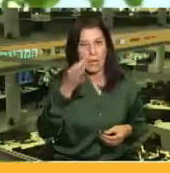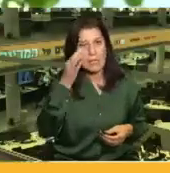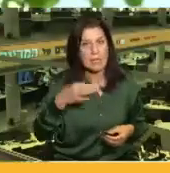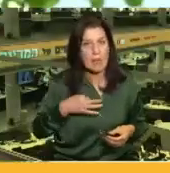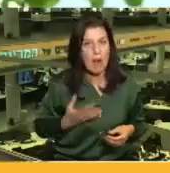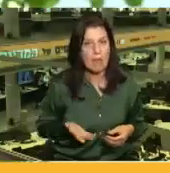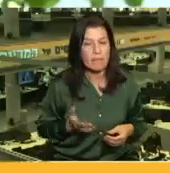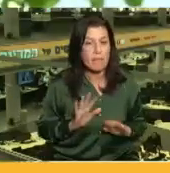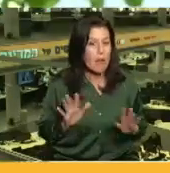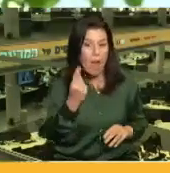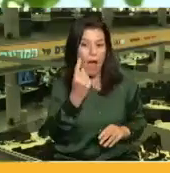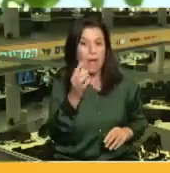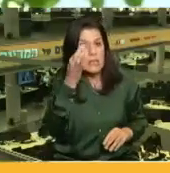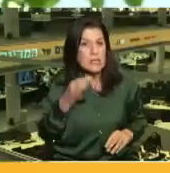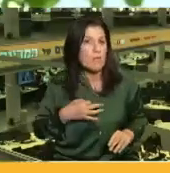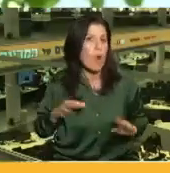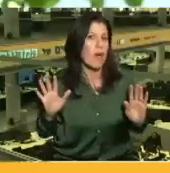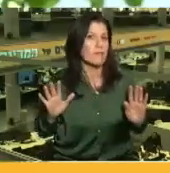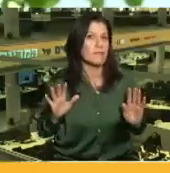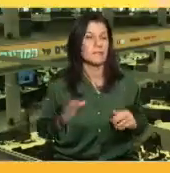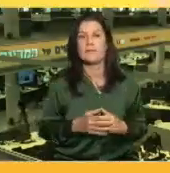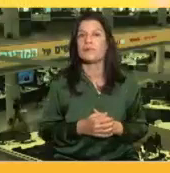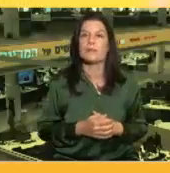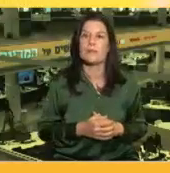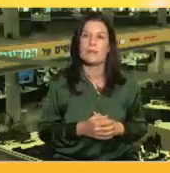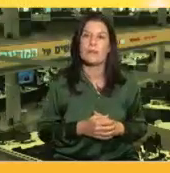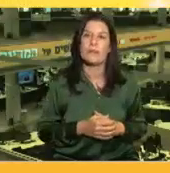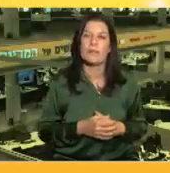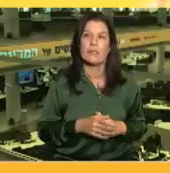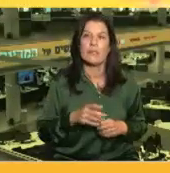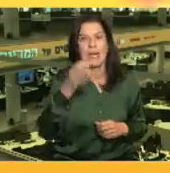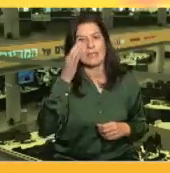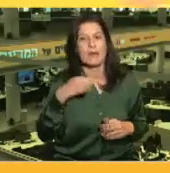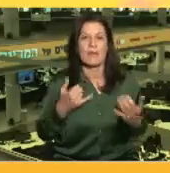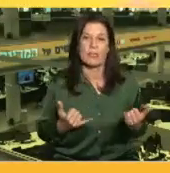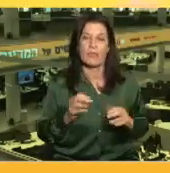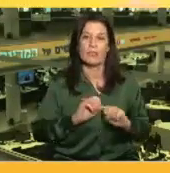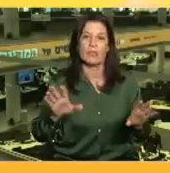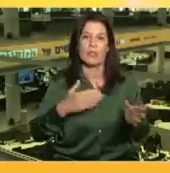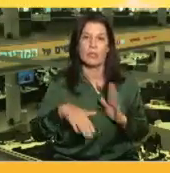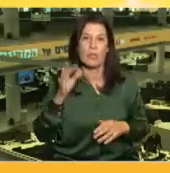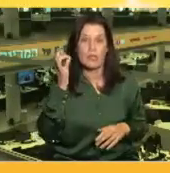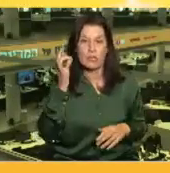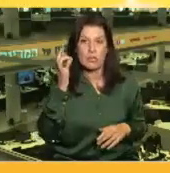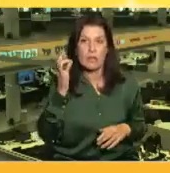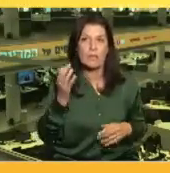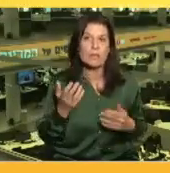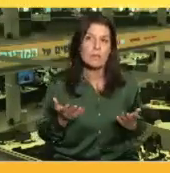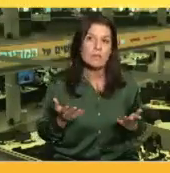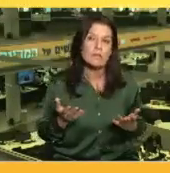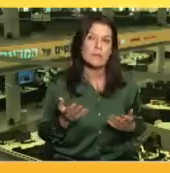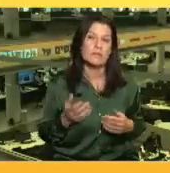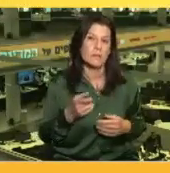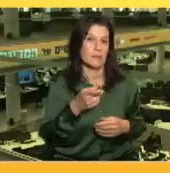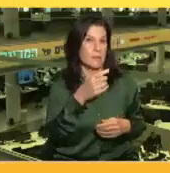רק תשימו לב, זהו. דלית, יש לך לתקן. תראה, אני חושבת שלשים לב עכשיו, לשדר יותר נשים, זה אני, ואני גם עושה, זה קצת... עשיתם את זה, בכלכלה. זה קצת, זה